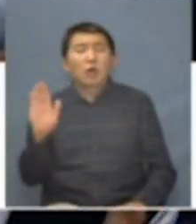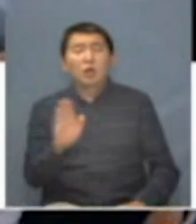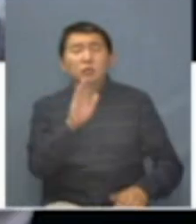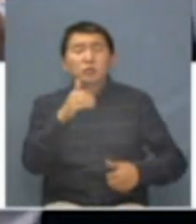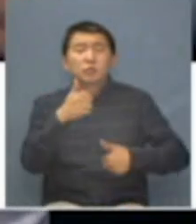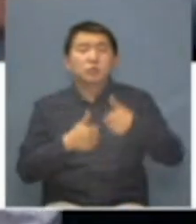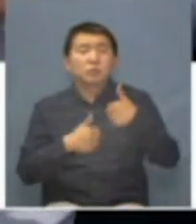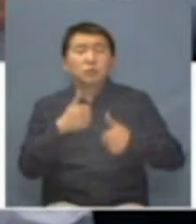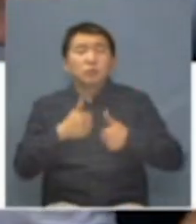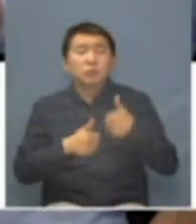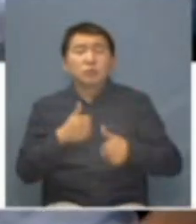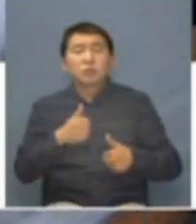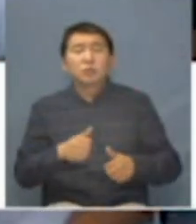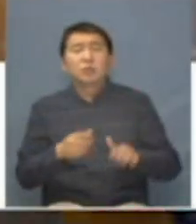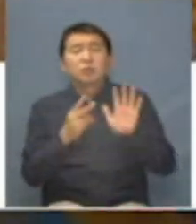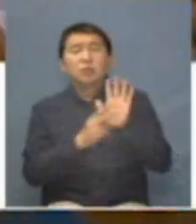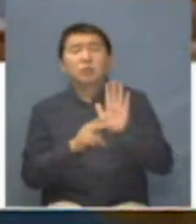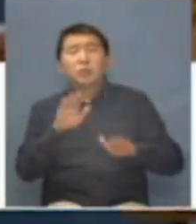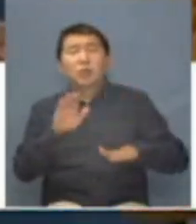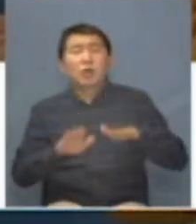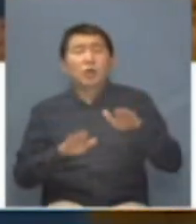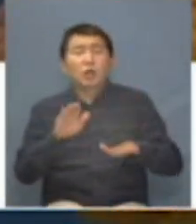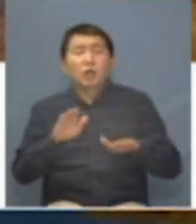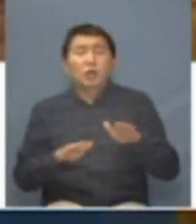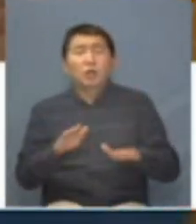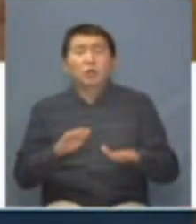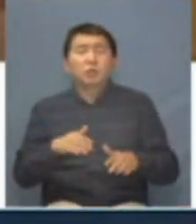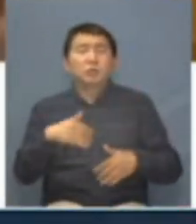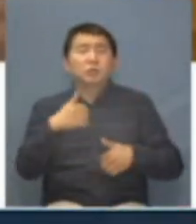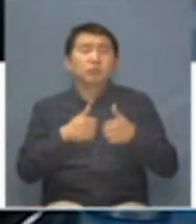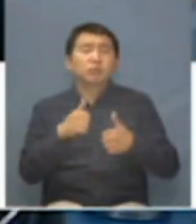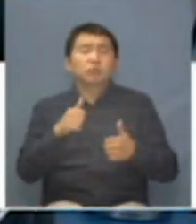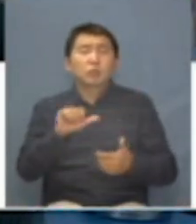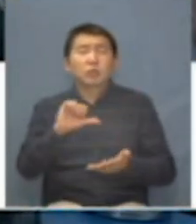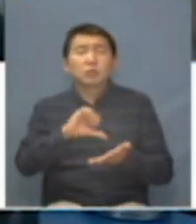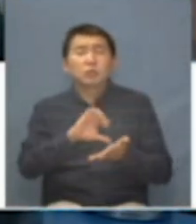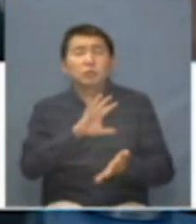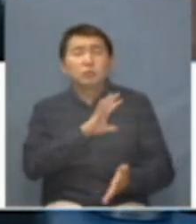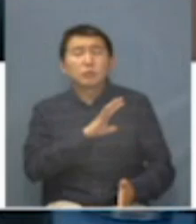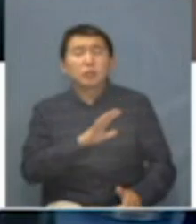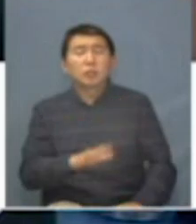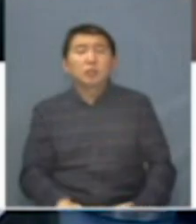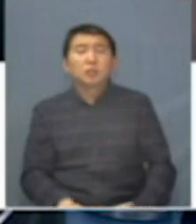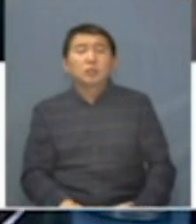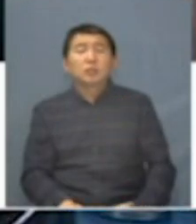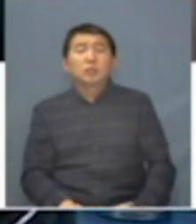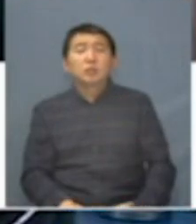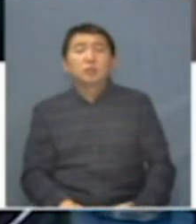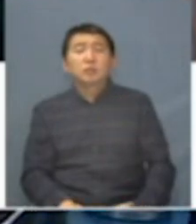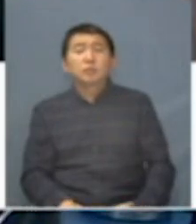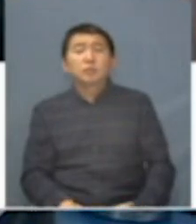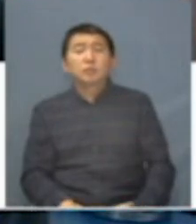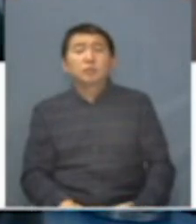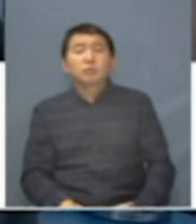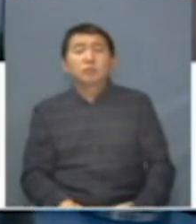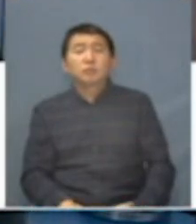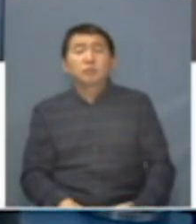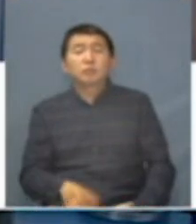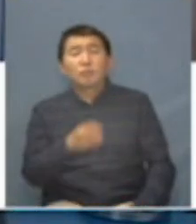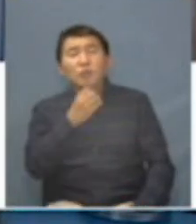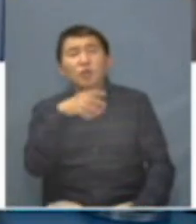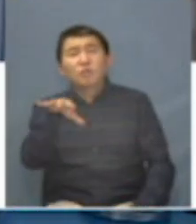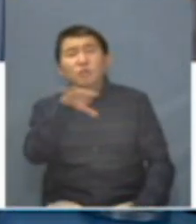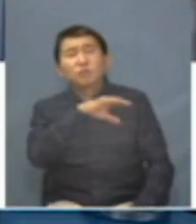өңіріміздің спортшысы 70 келі салмақта ел намысын қорғады. Жарыс өте жоғары деңгейде өтті. Бәрі қарсыластарымыз жақсы дайындалып